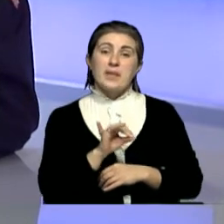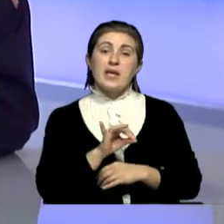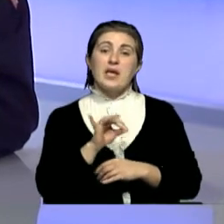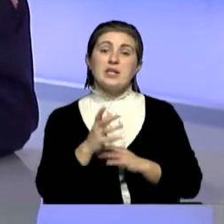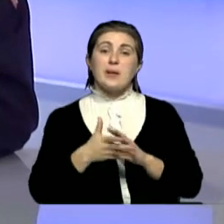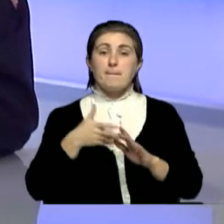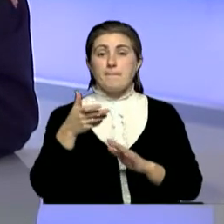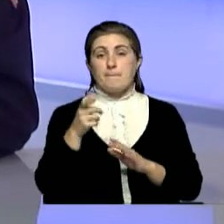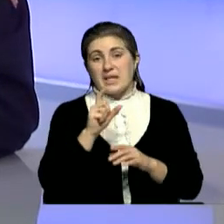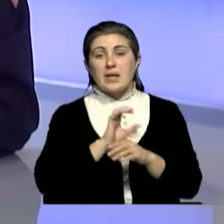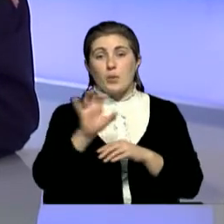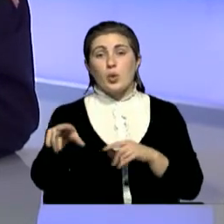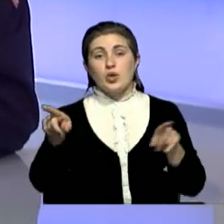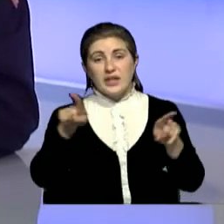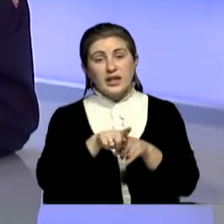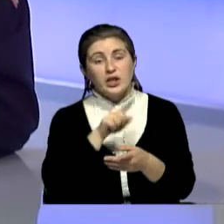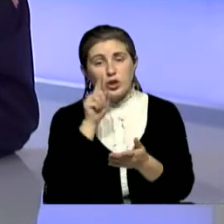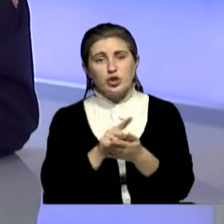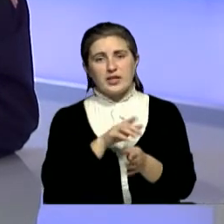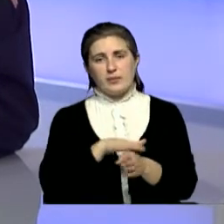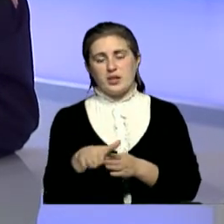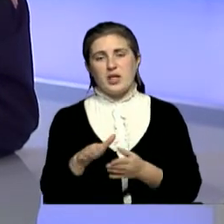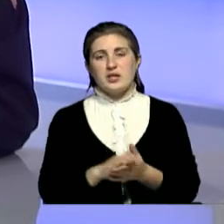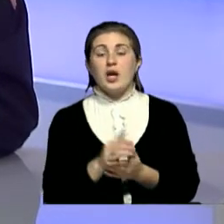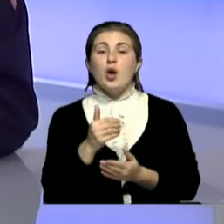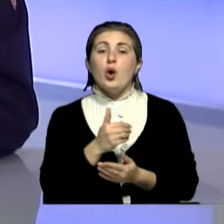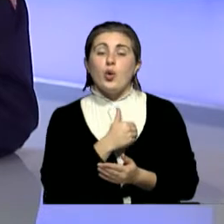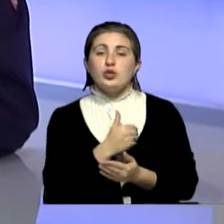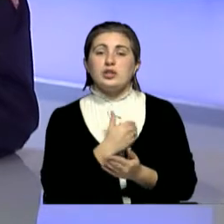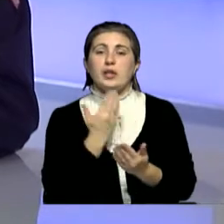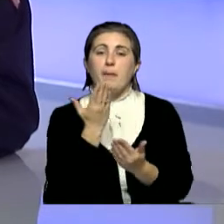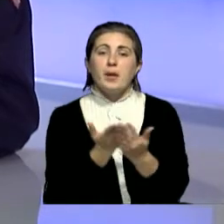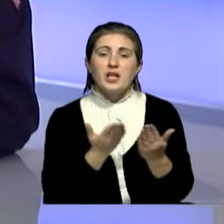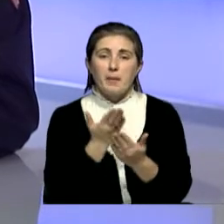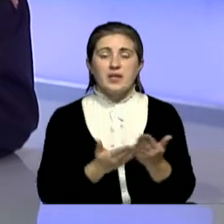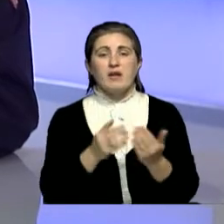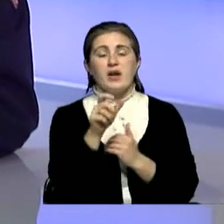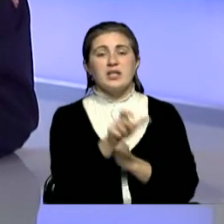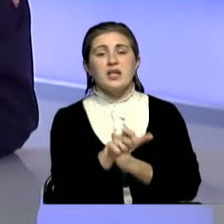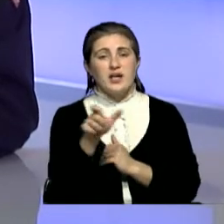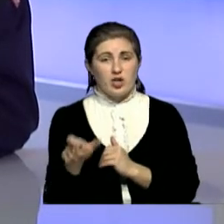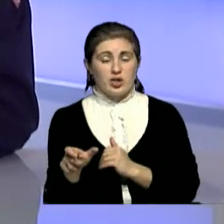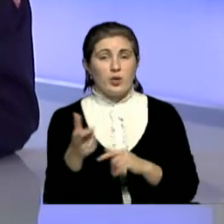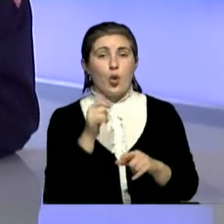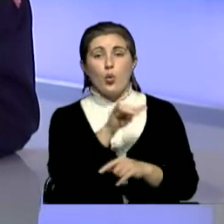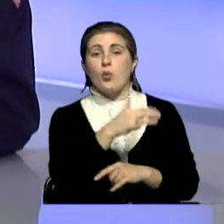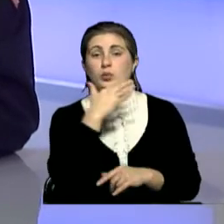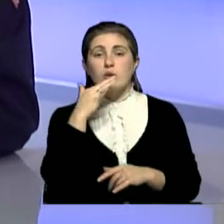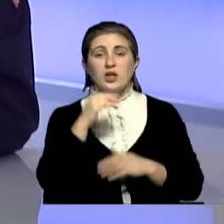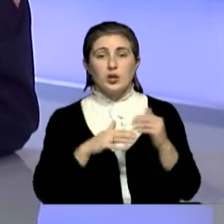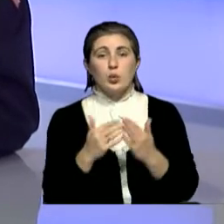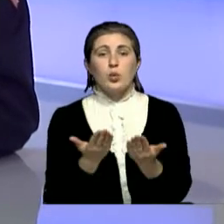запросы такие должны исполняться. Хочется порекомендовать гражданам, у многих на руках